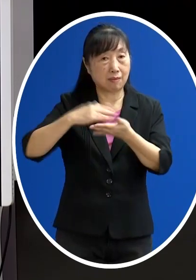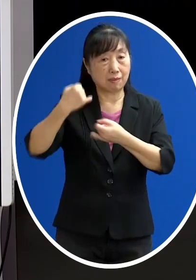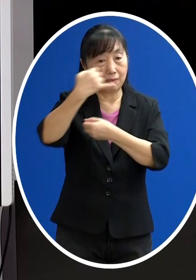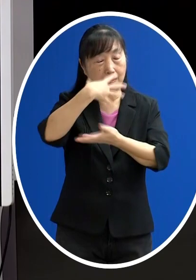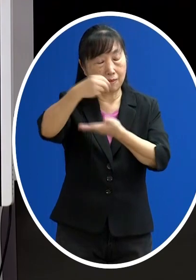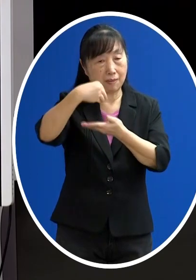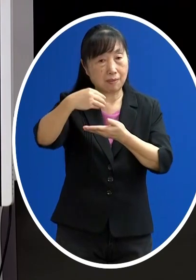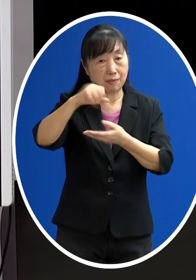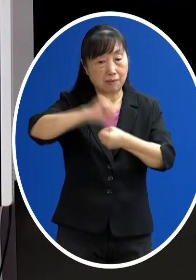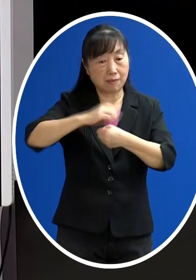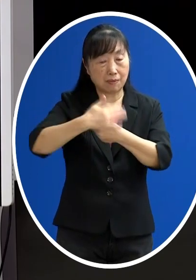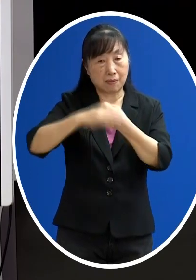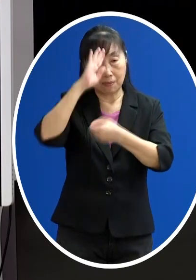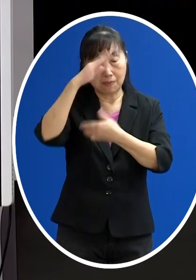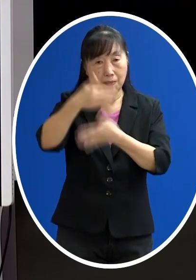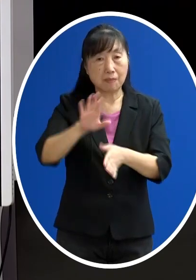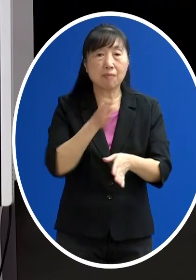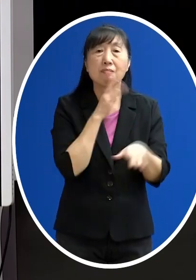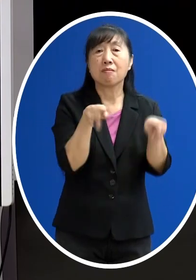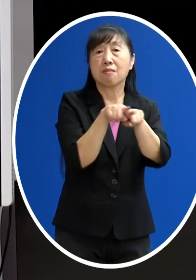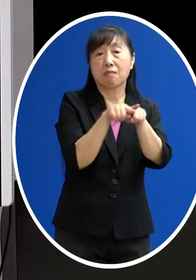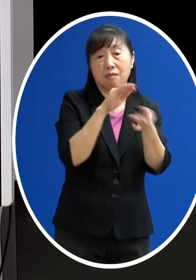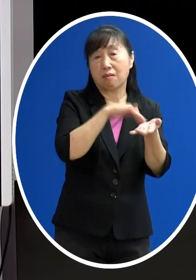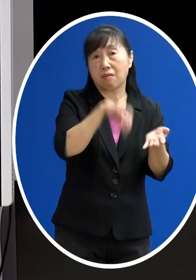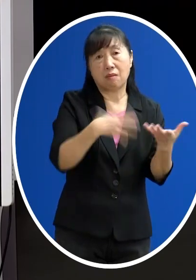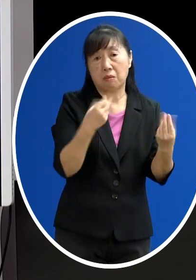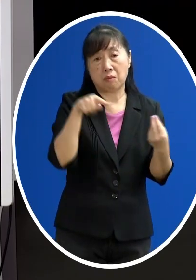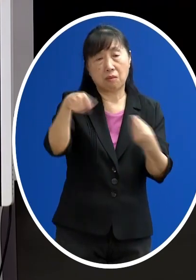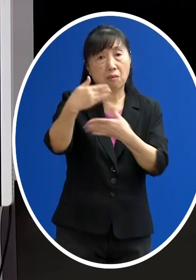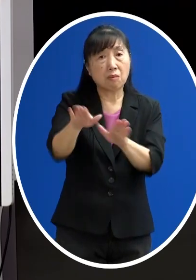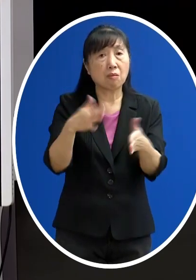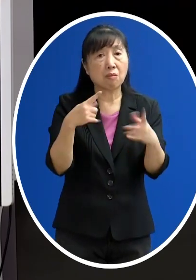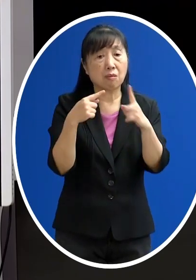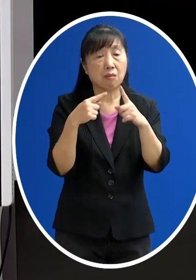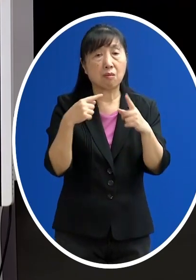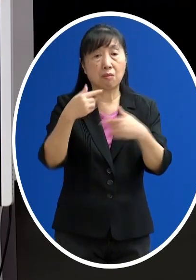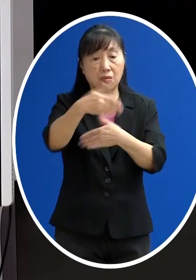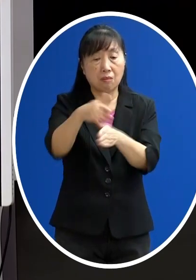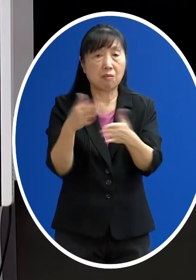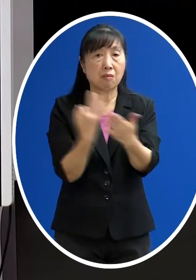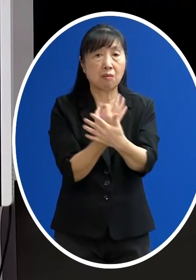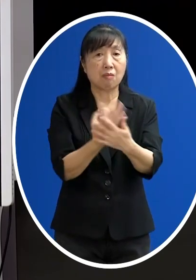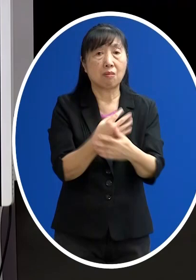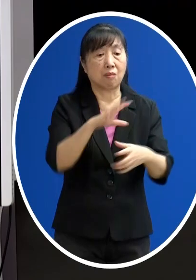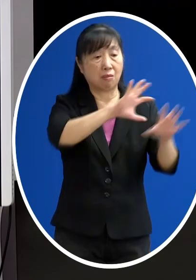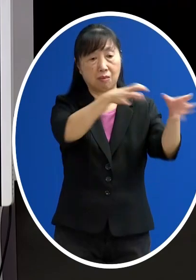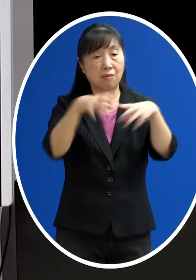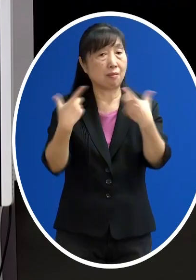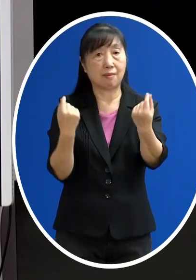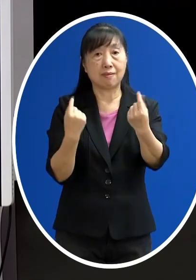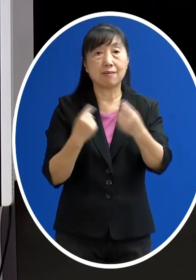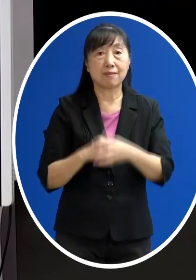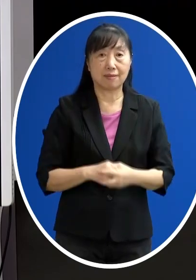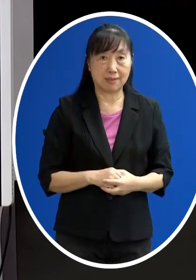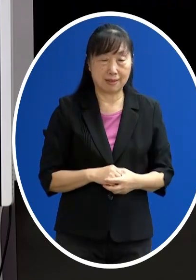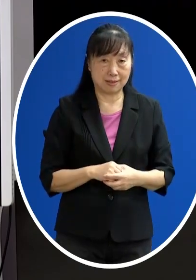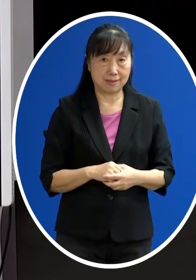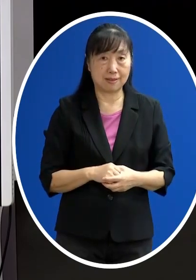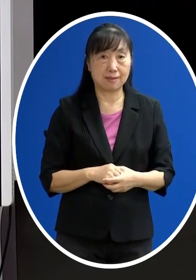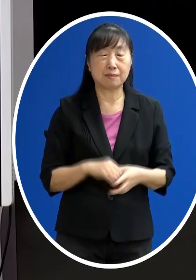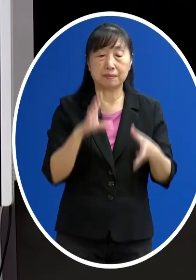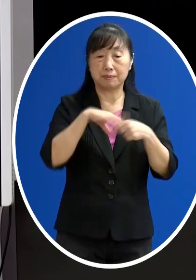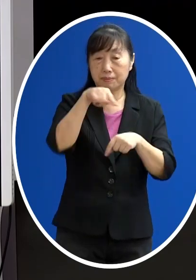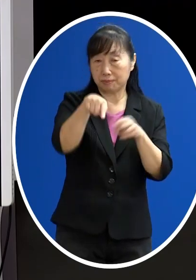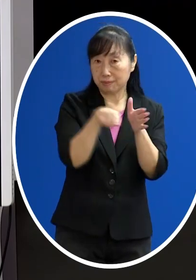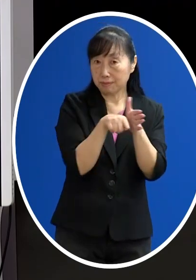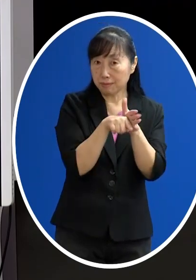那可是一般医院里面不会有太多的负压加护病房，这在全世界都一样。那所以在这样的习